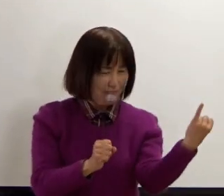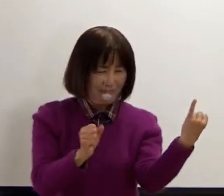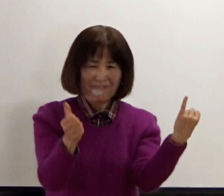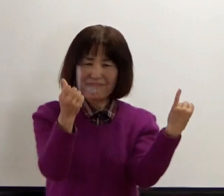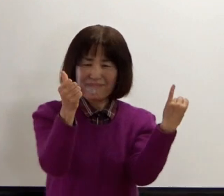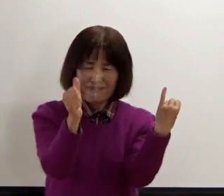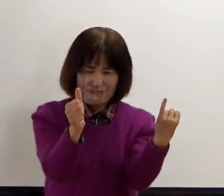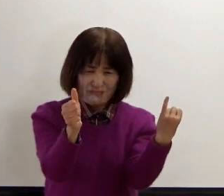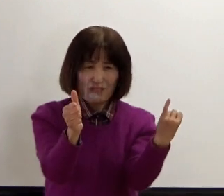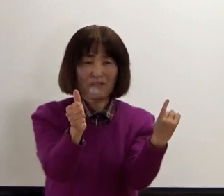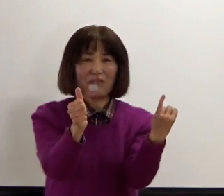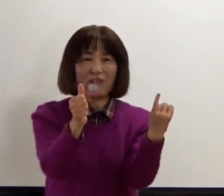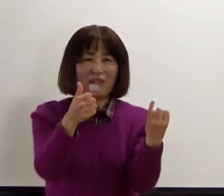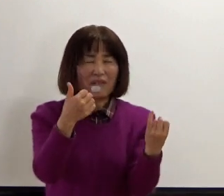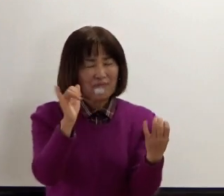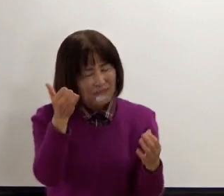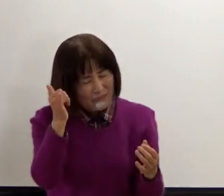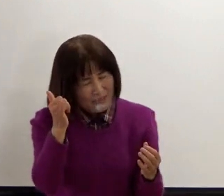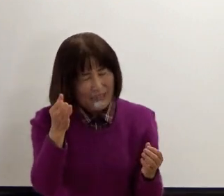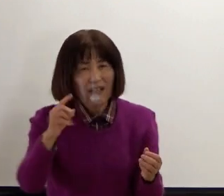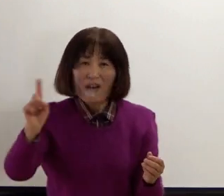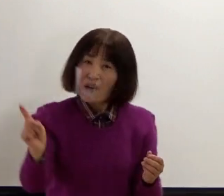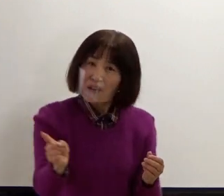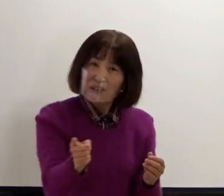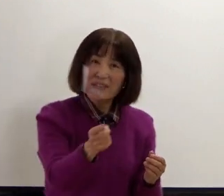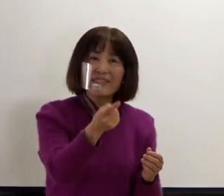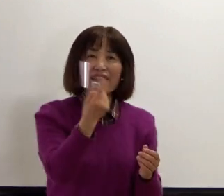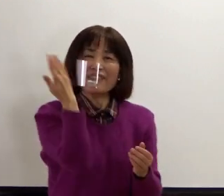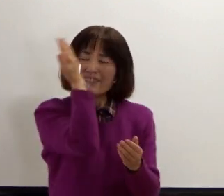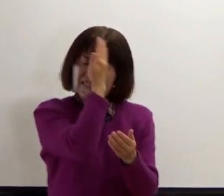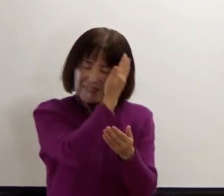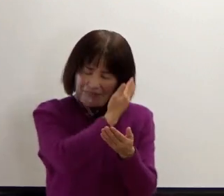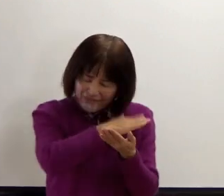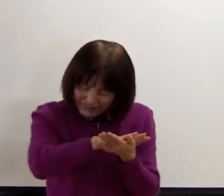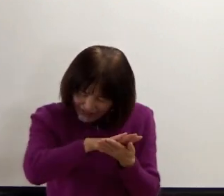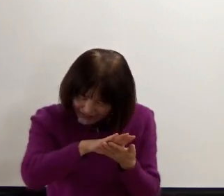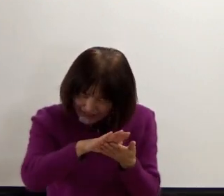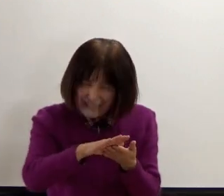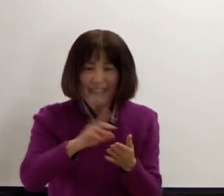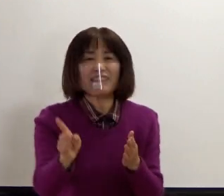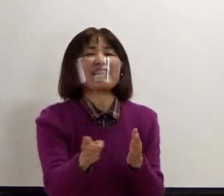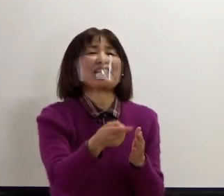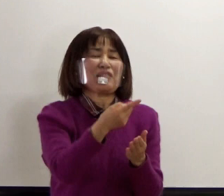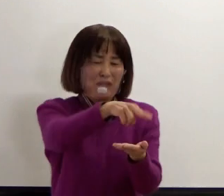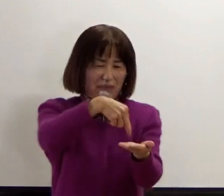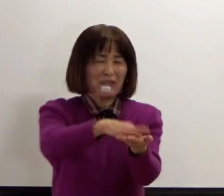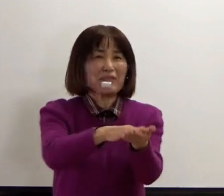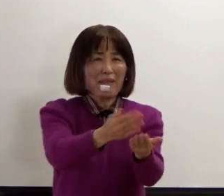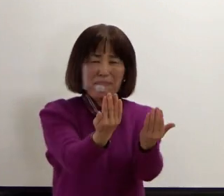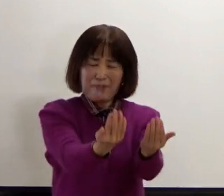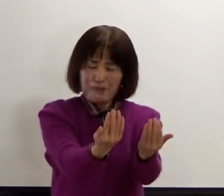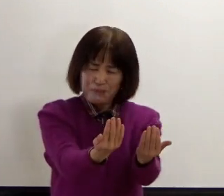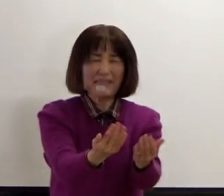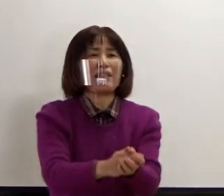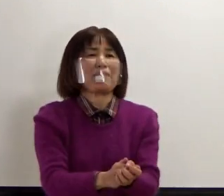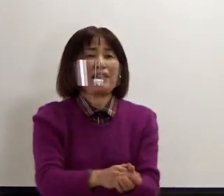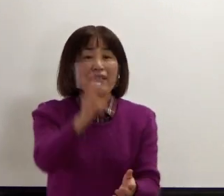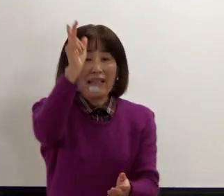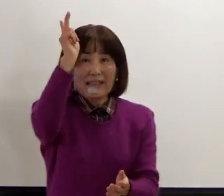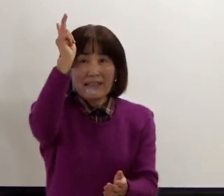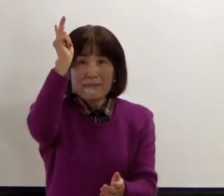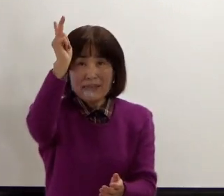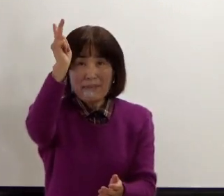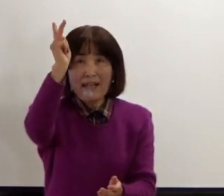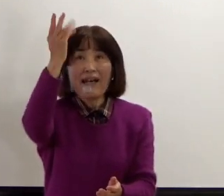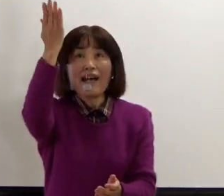った麗しい出来事があったことを今日読みまして本当に感謝をいたします。神様、あなたのなさること